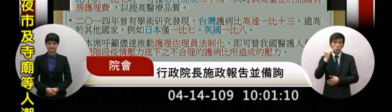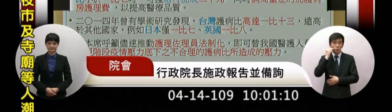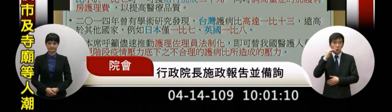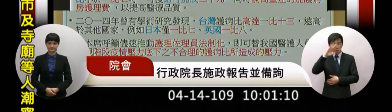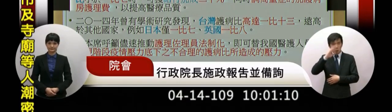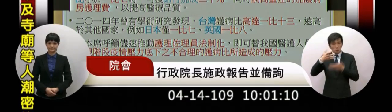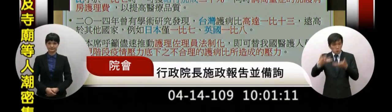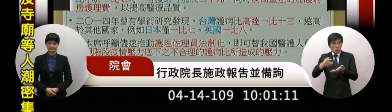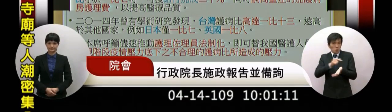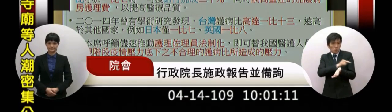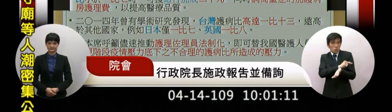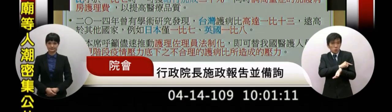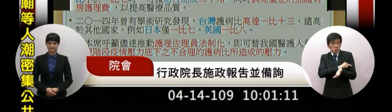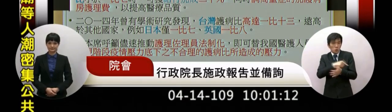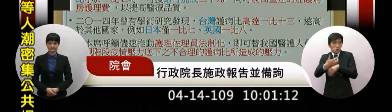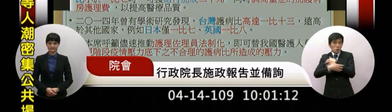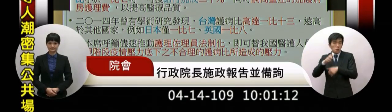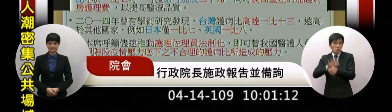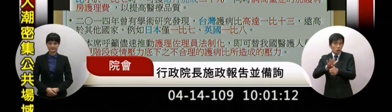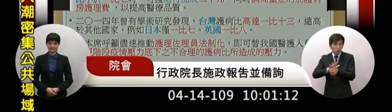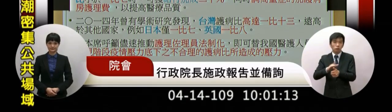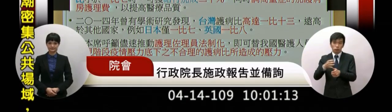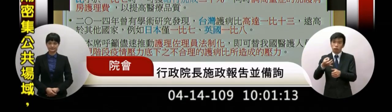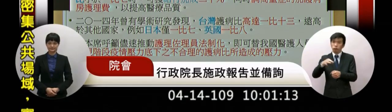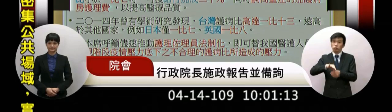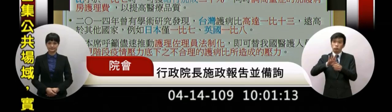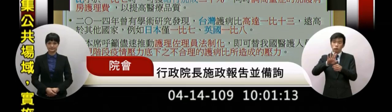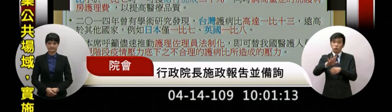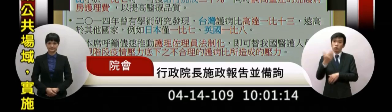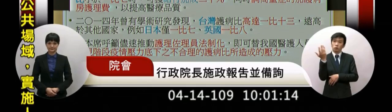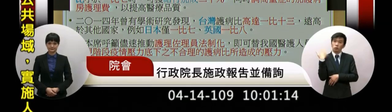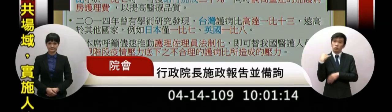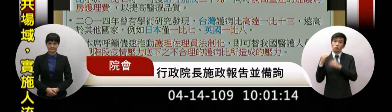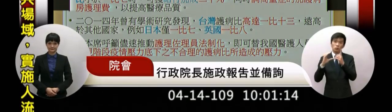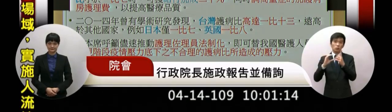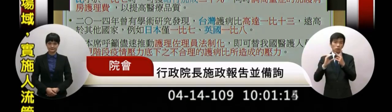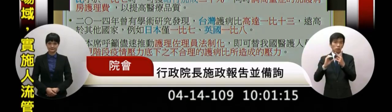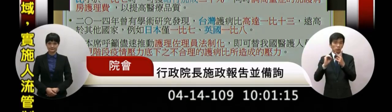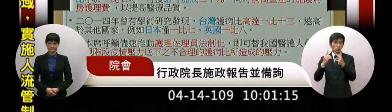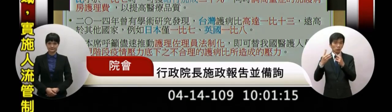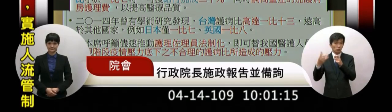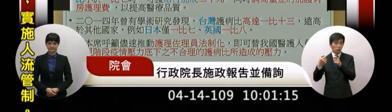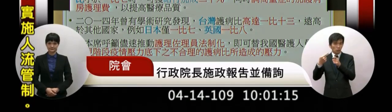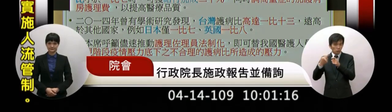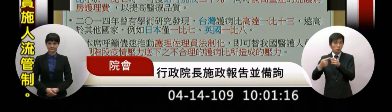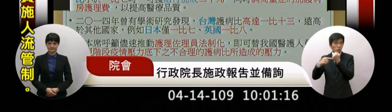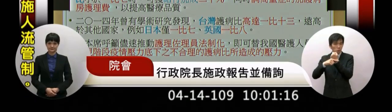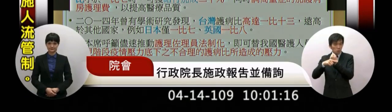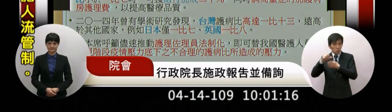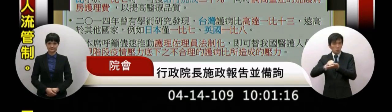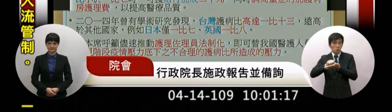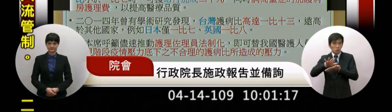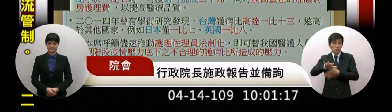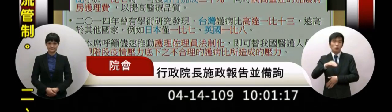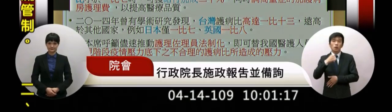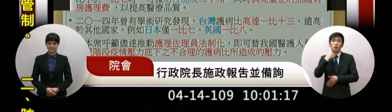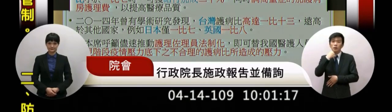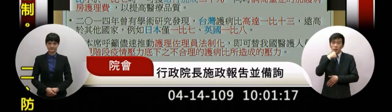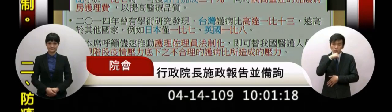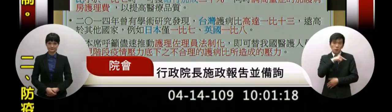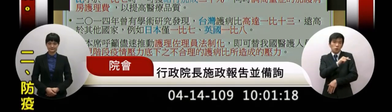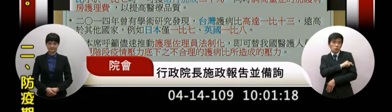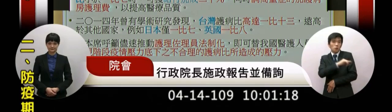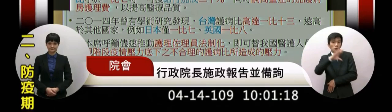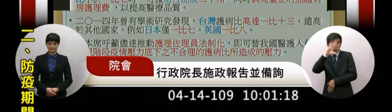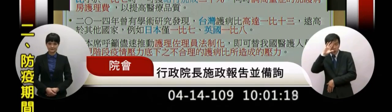医疗品质。在2014年的时候，曾有学术研究发现，台湾的护病比是高达1:13，